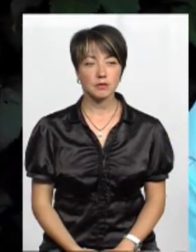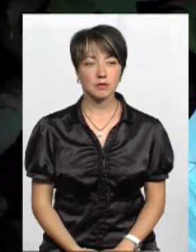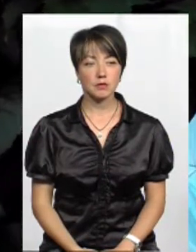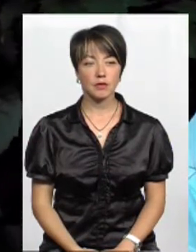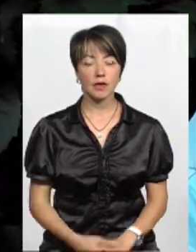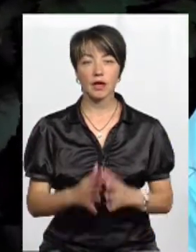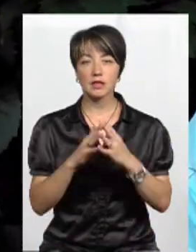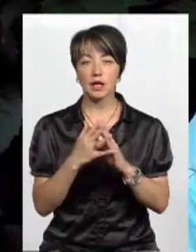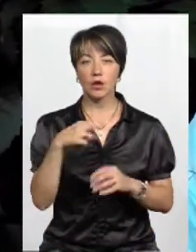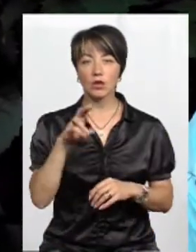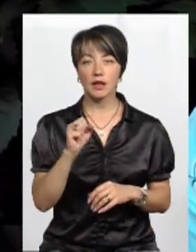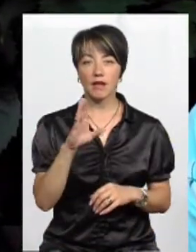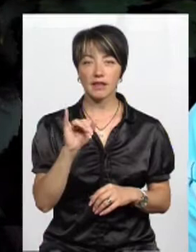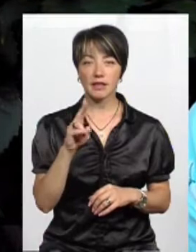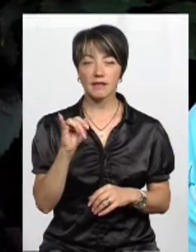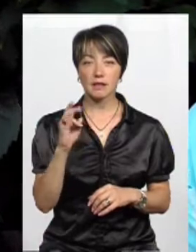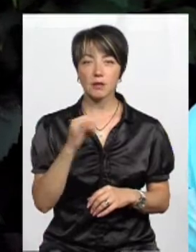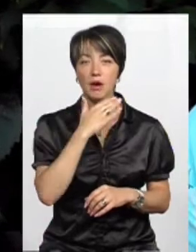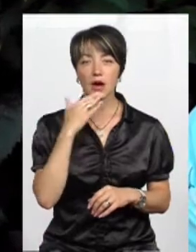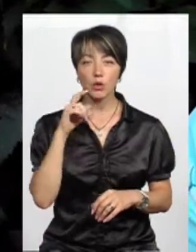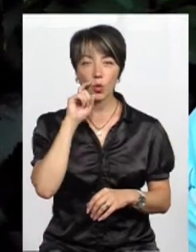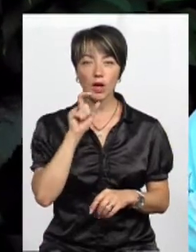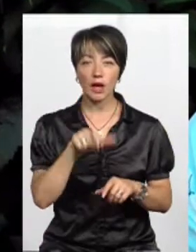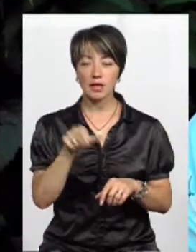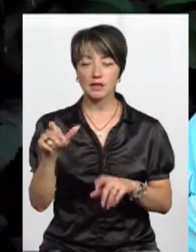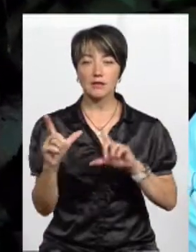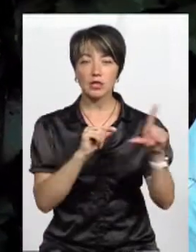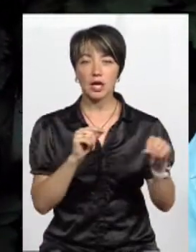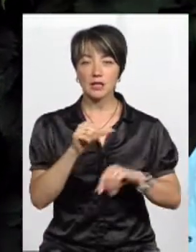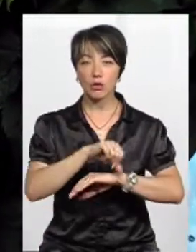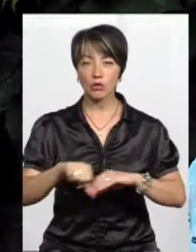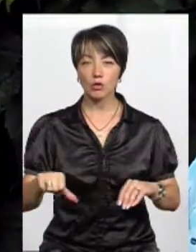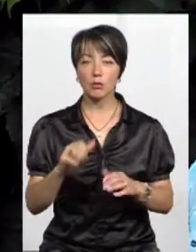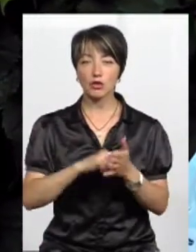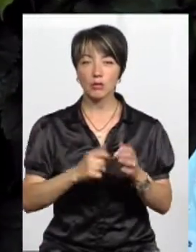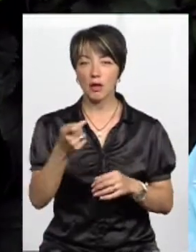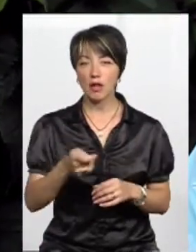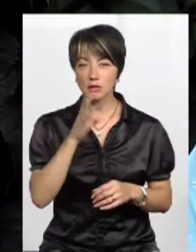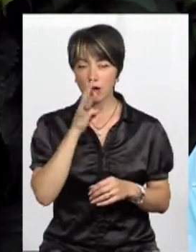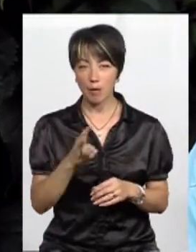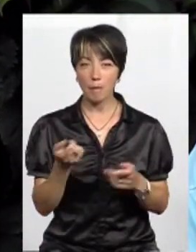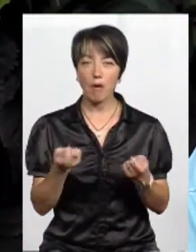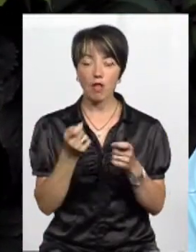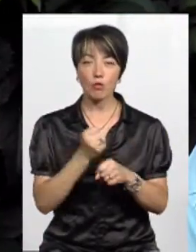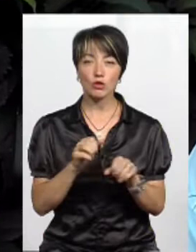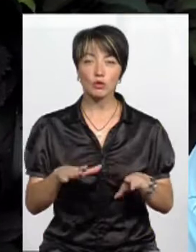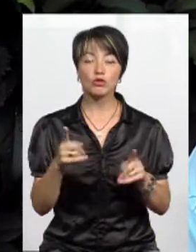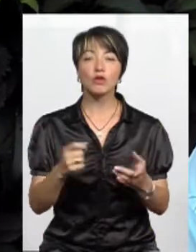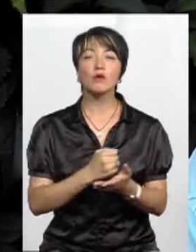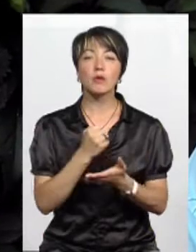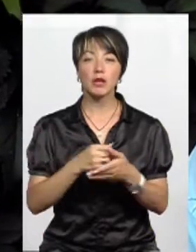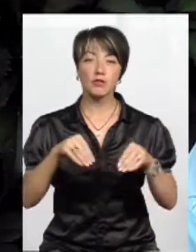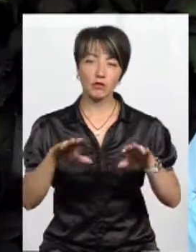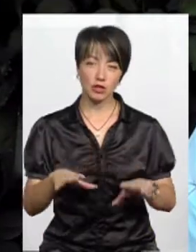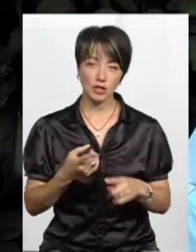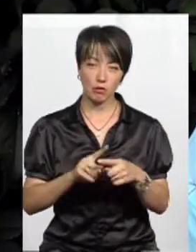Село Давидківці. Безліч українців виїжджають за кордон. Причини дві – мала заробітна плата, мала кількість робочих місць. Що ви приймете для вирішення